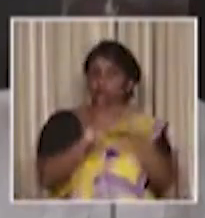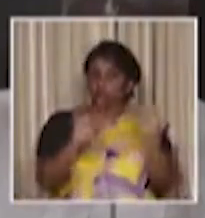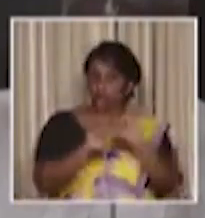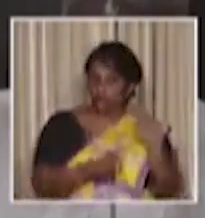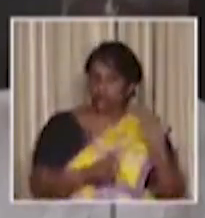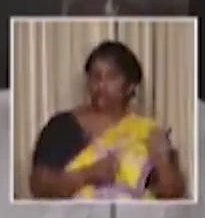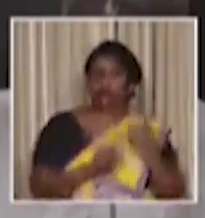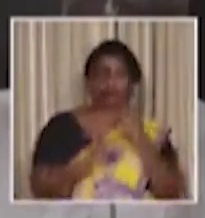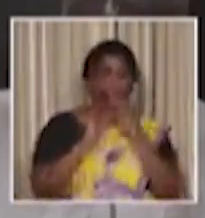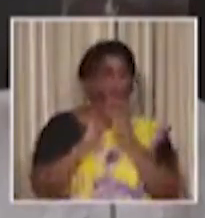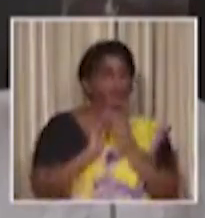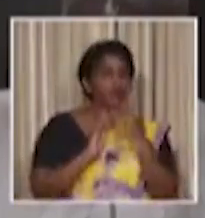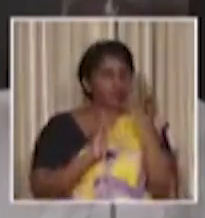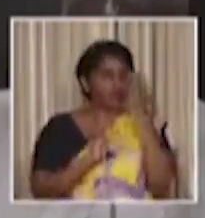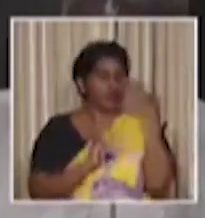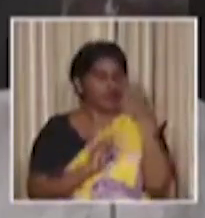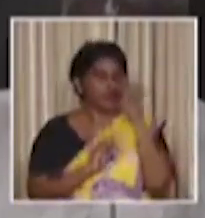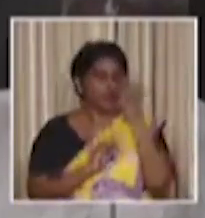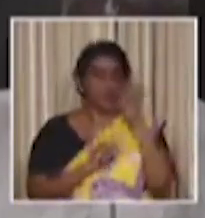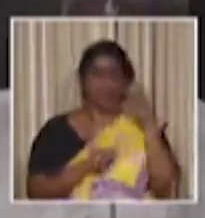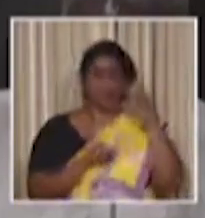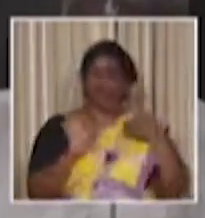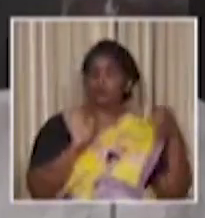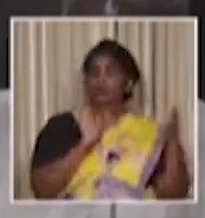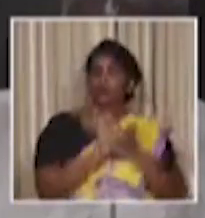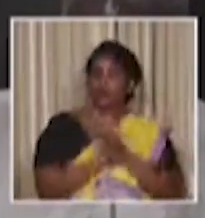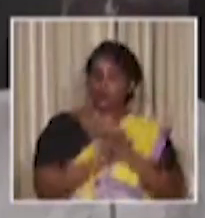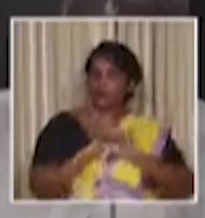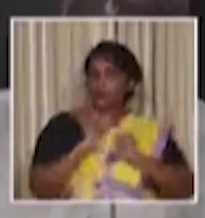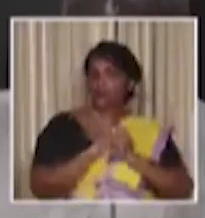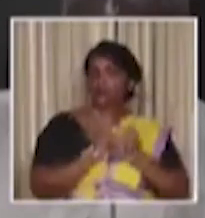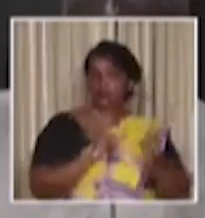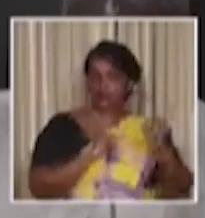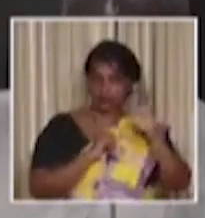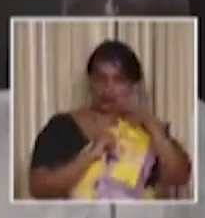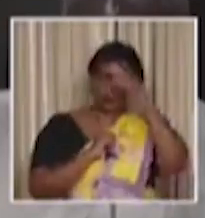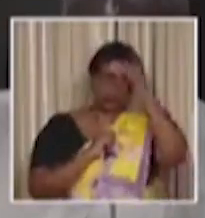සඳහාත් පාසල් දෙමාපියන් ඒ අය සම්බන්ධ කරගෙන යන වැඩපිළිවෙලකට අපි